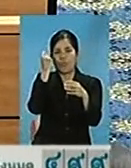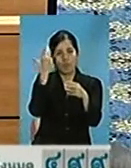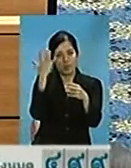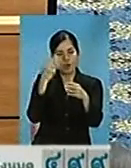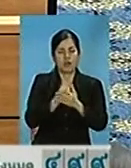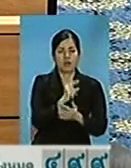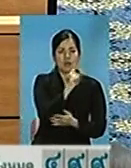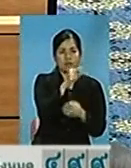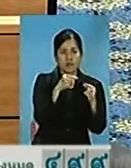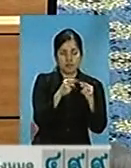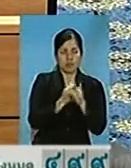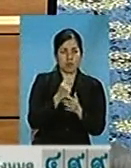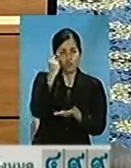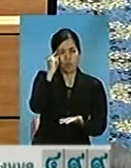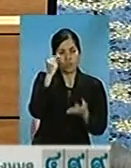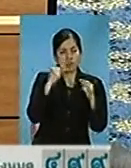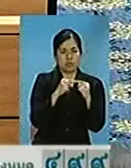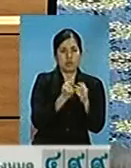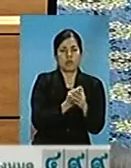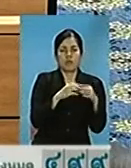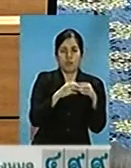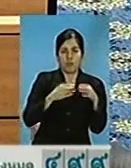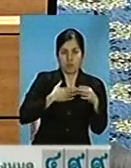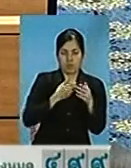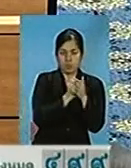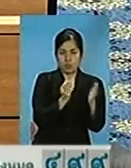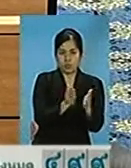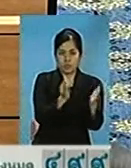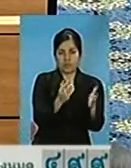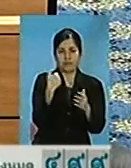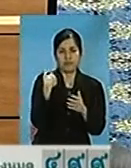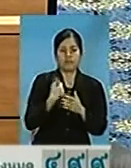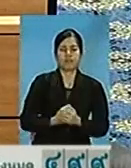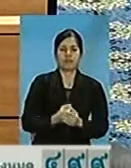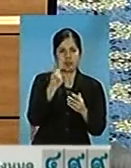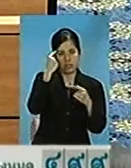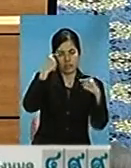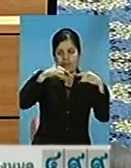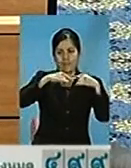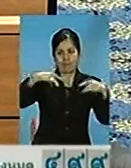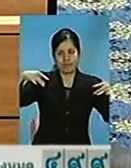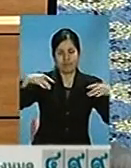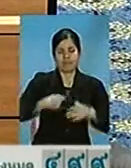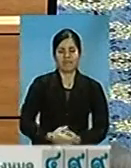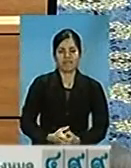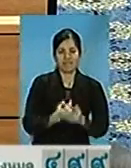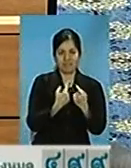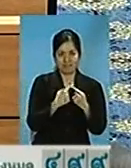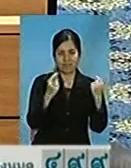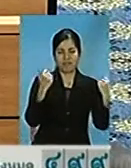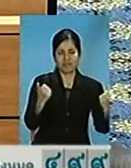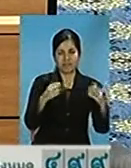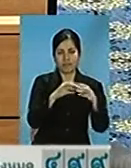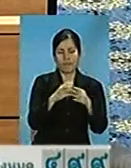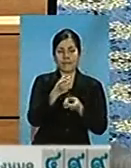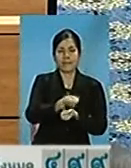วกนั้นเขาก็เลยมีความรู้สึกที่ไม่ถูกต้องกับเราแต่วันนี้บังเอิญว่าเกษตรกรทั่ว